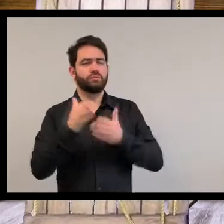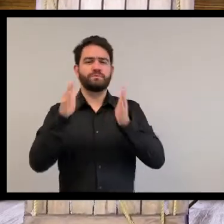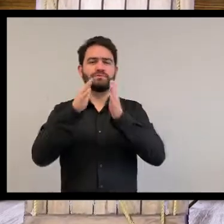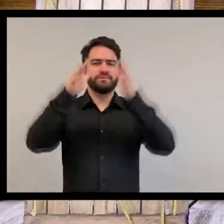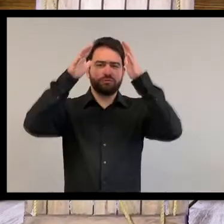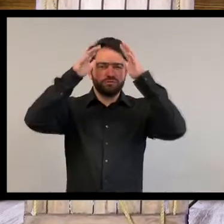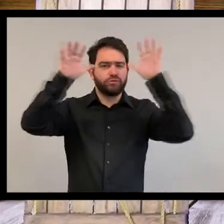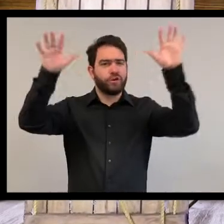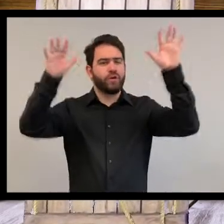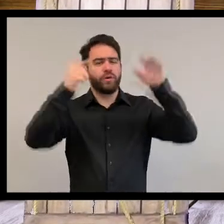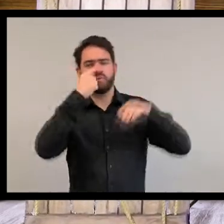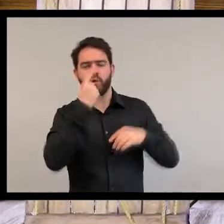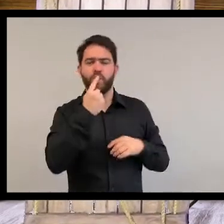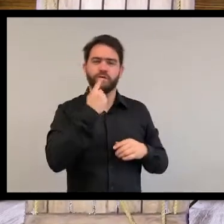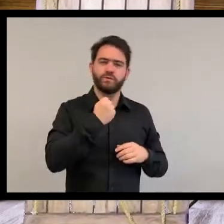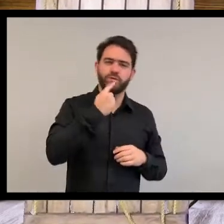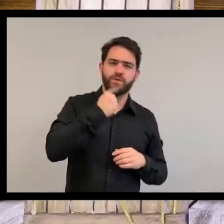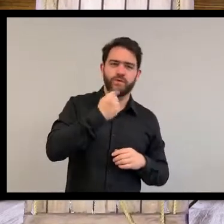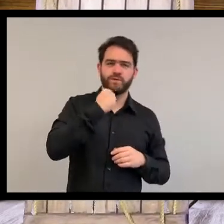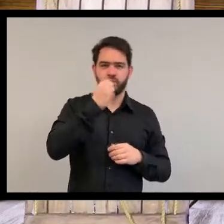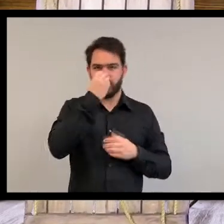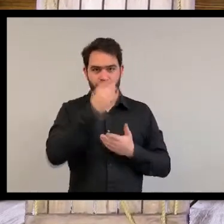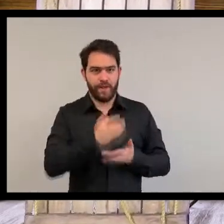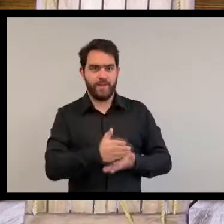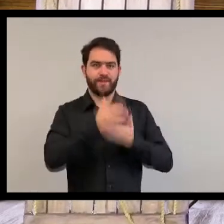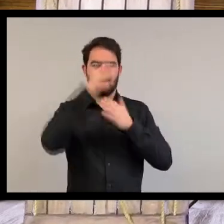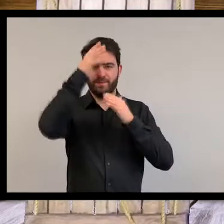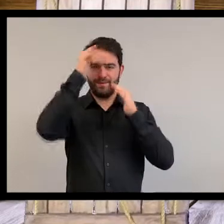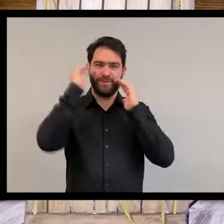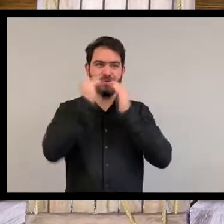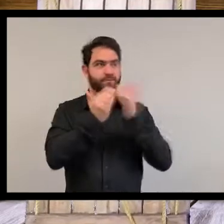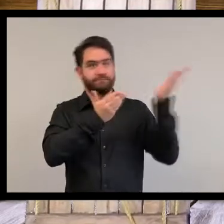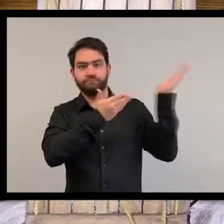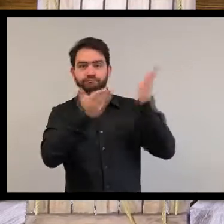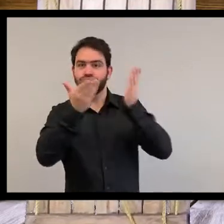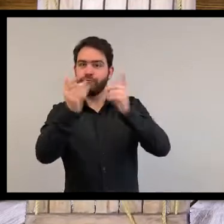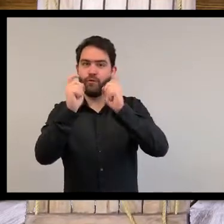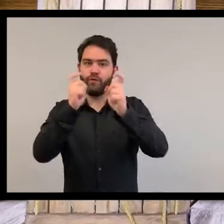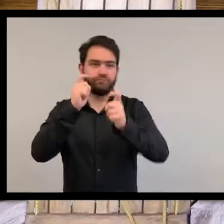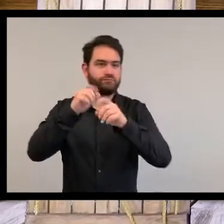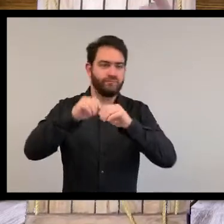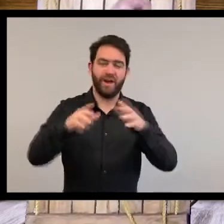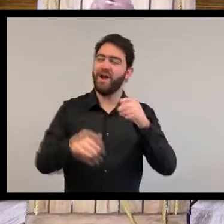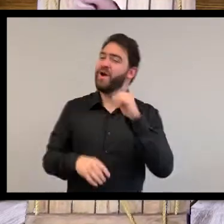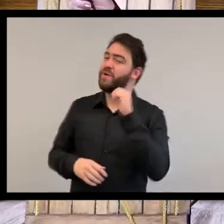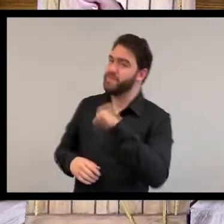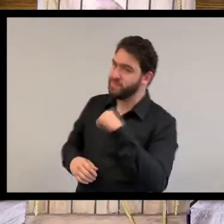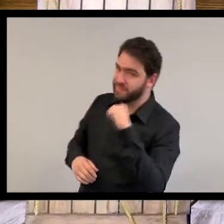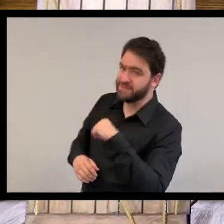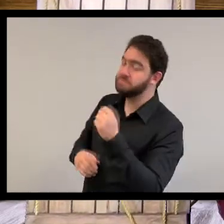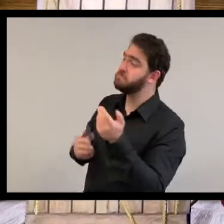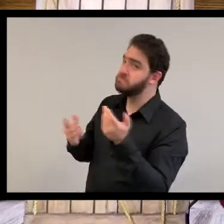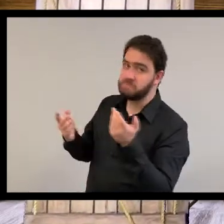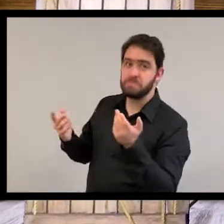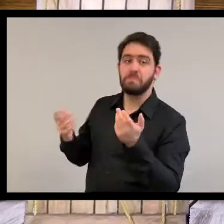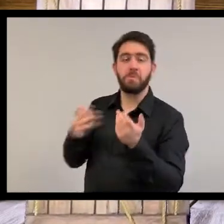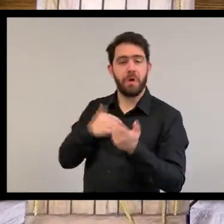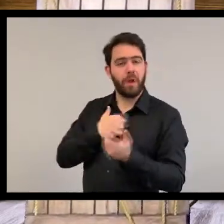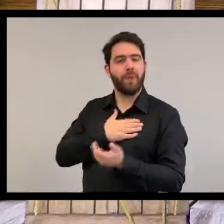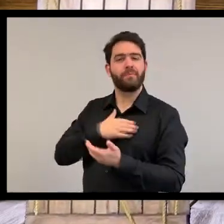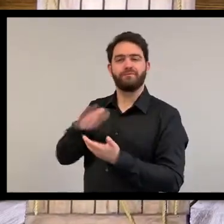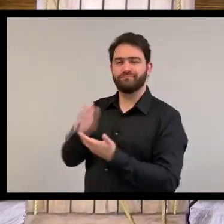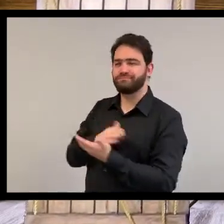aussi, on pourrait chanter le petit reine au nez rouge, si vous voulez, parce que lui, il aide le prince Noël à livrer les cadeaux.